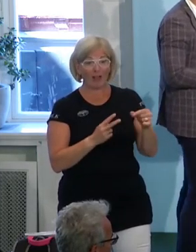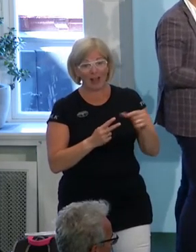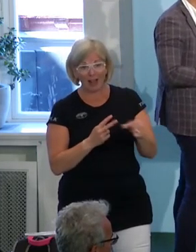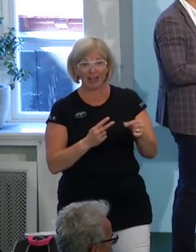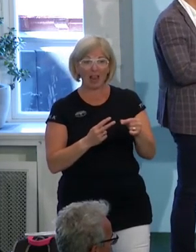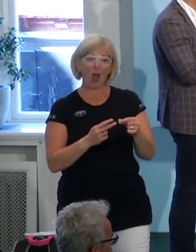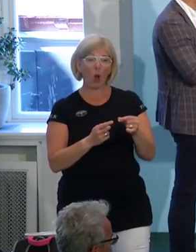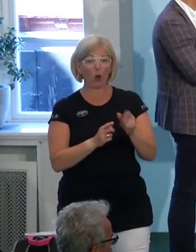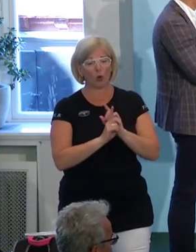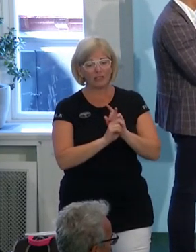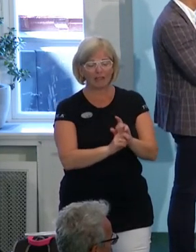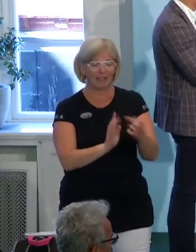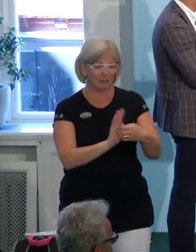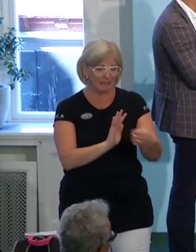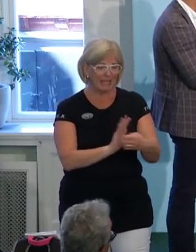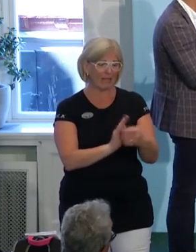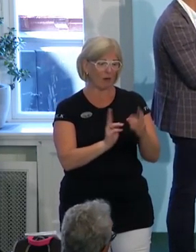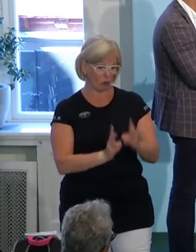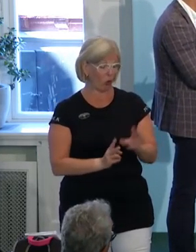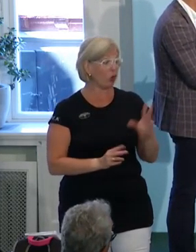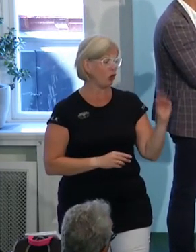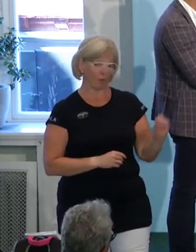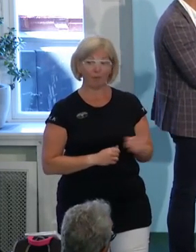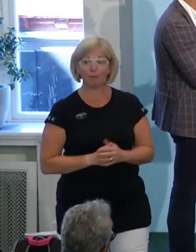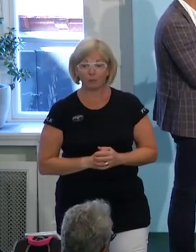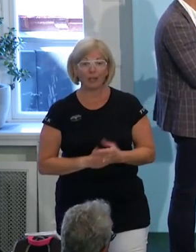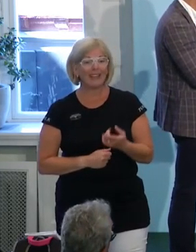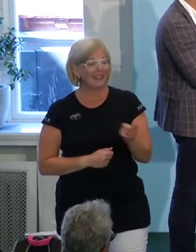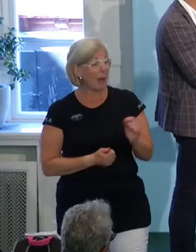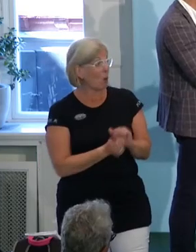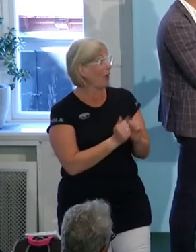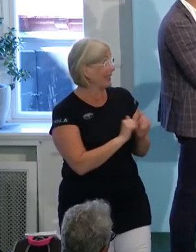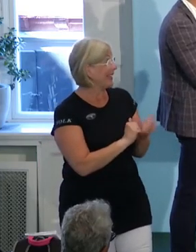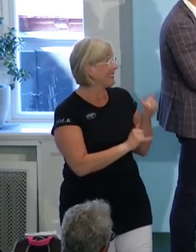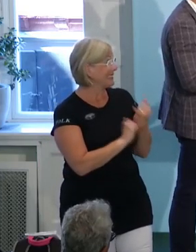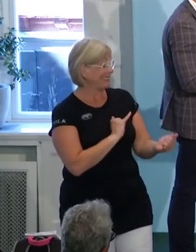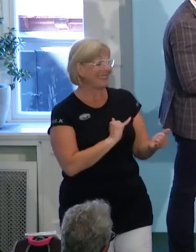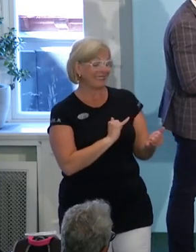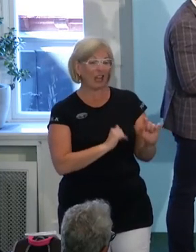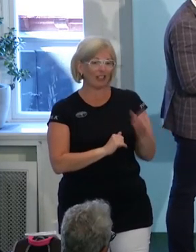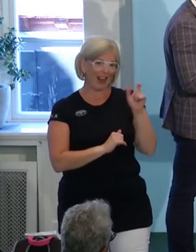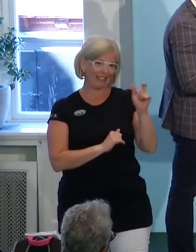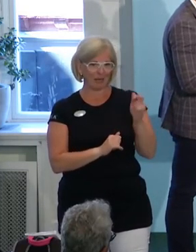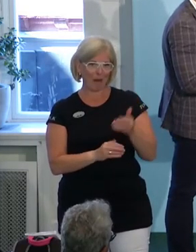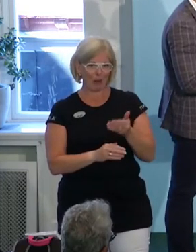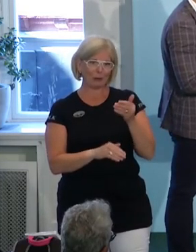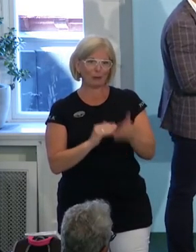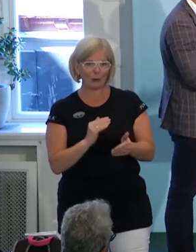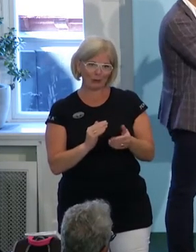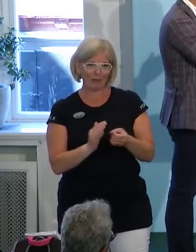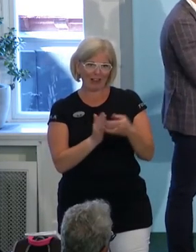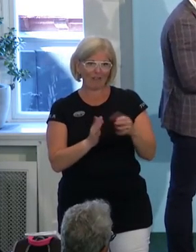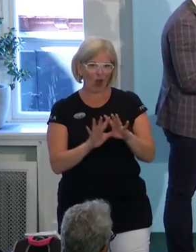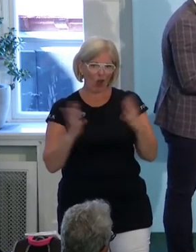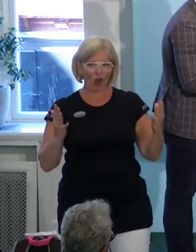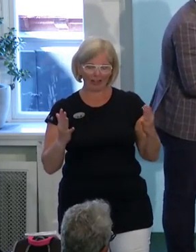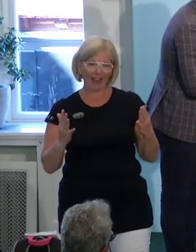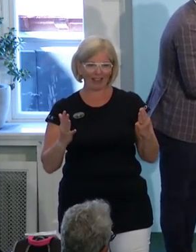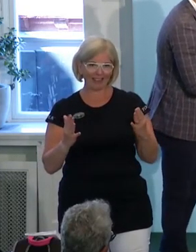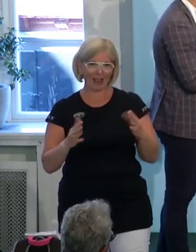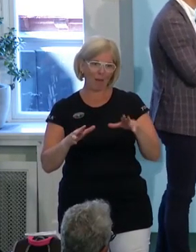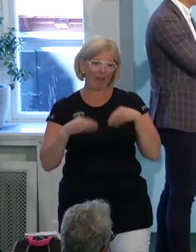allt det här. Och sånt. Så nu får ni politiker här en sista chans att göra en slutplädering för ökat regionalt mandat. Vi börjar med